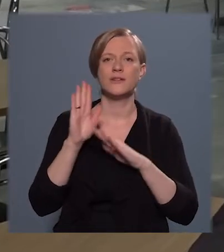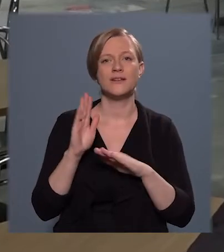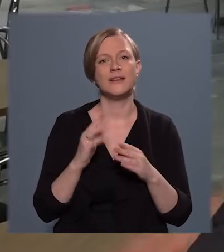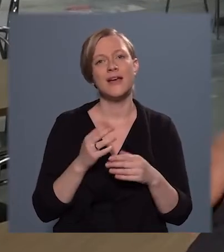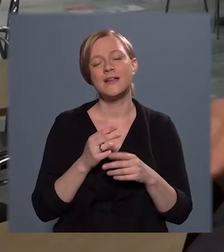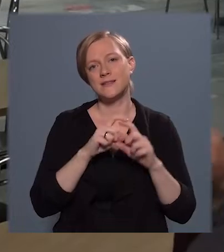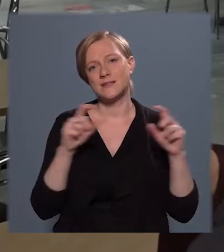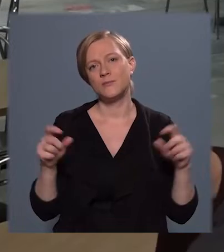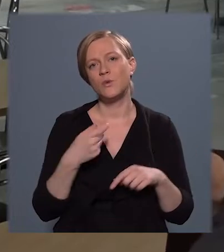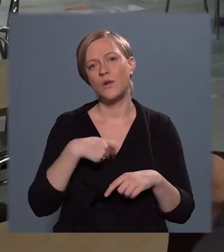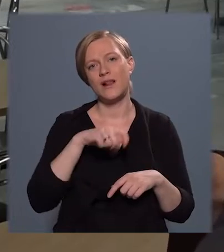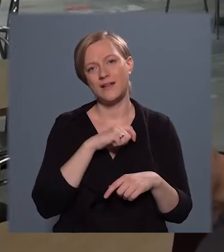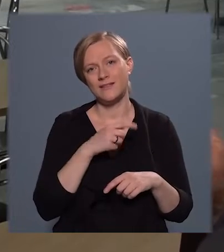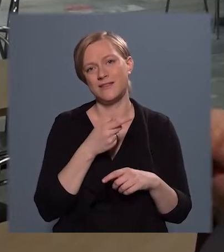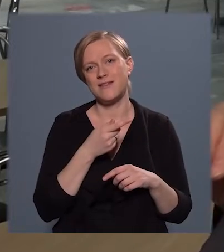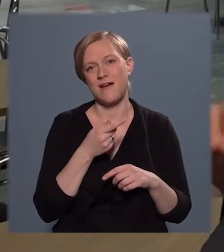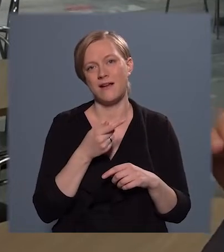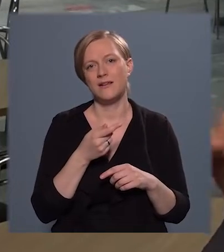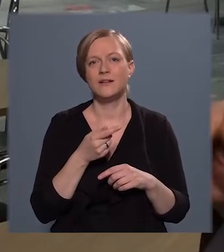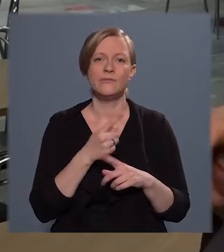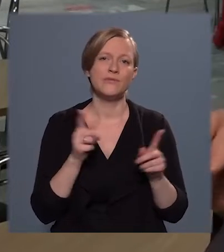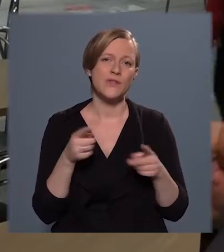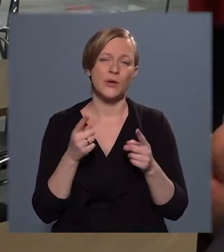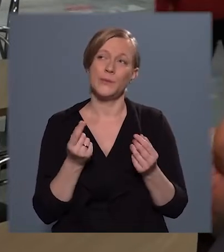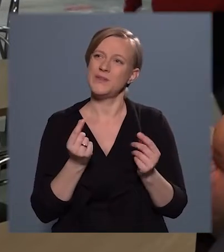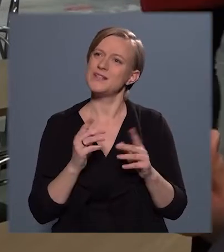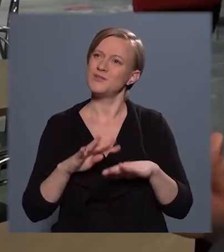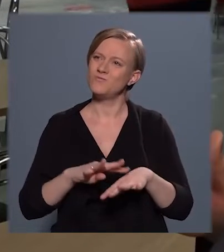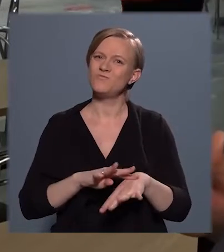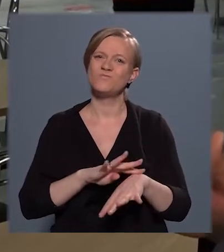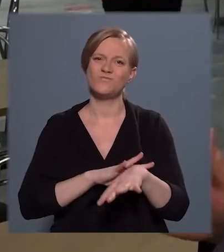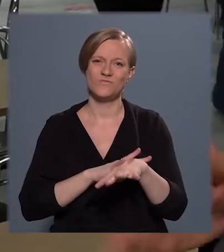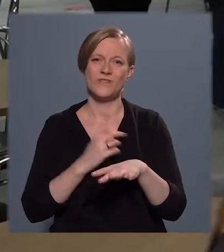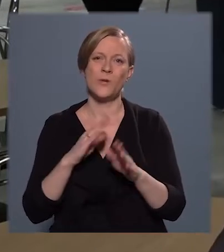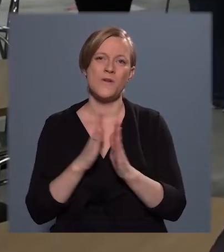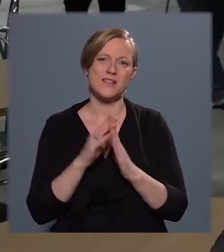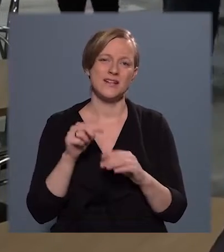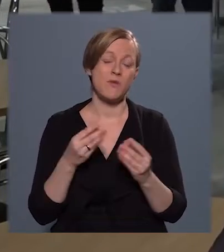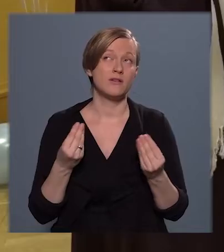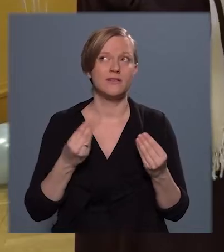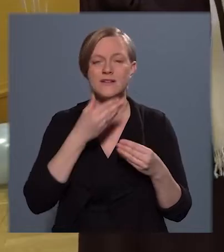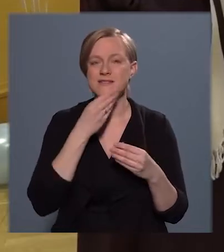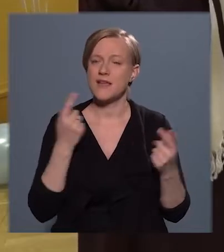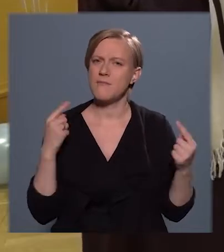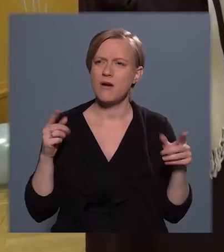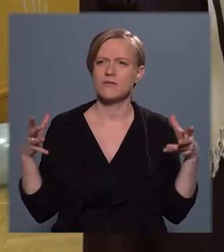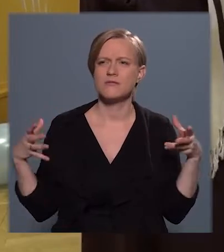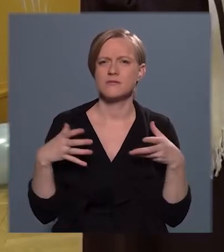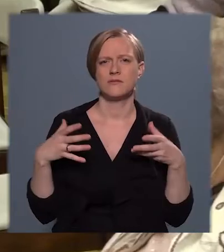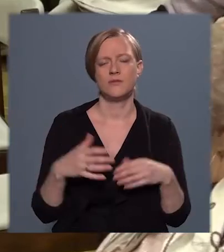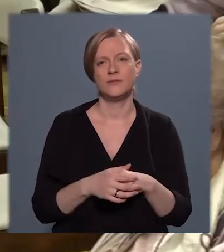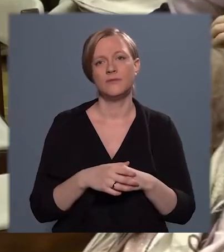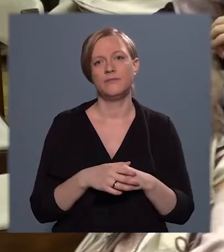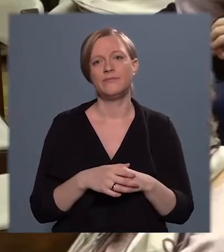lengyel dalt, úgyhogy úgy megállt egy kicsit az ütő az emberekben a bazilikában, annyira szépen hangzott.